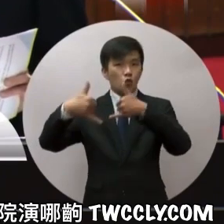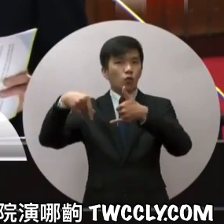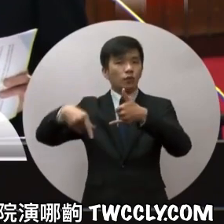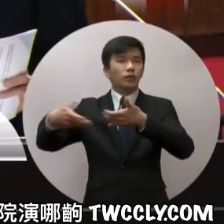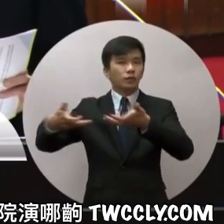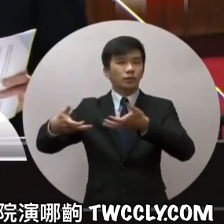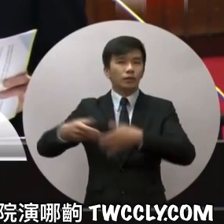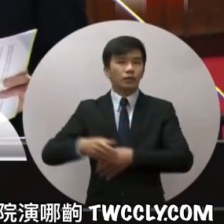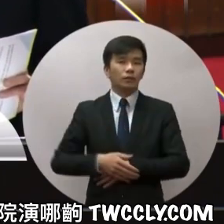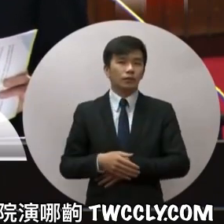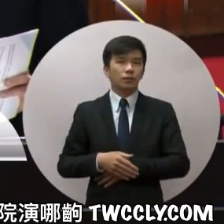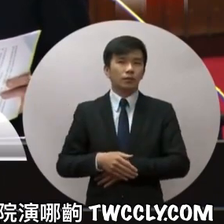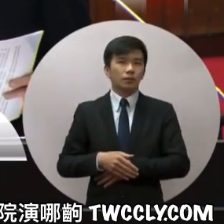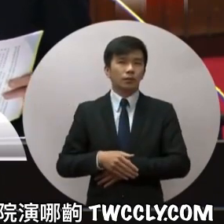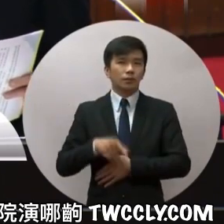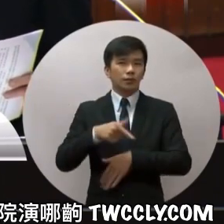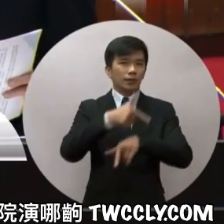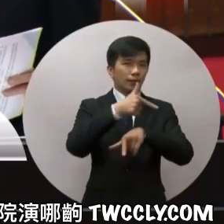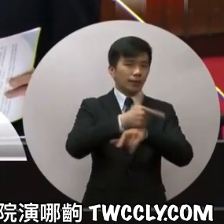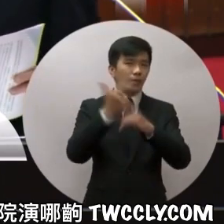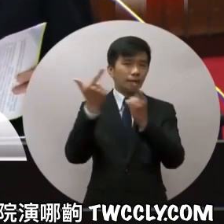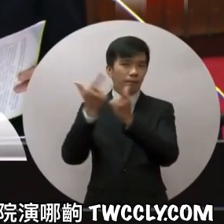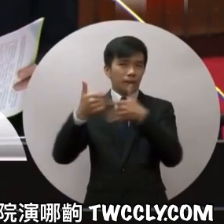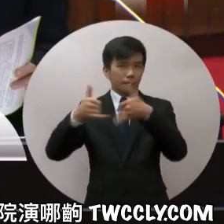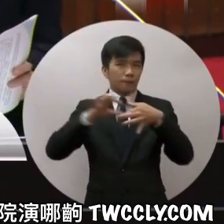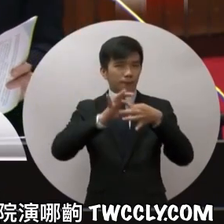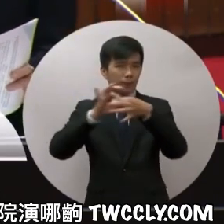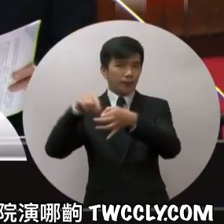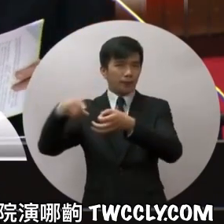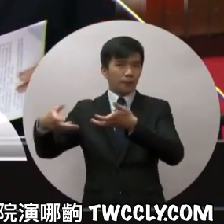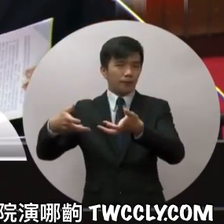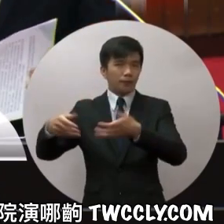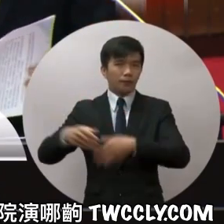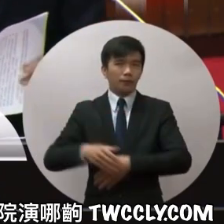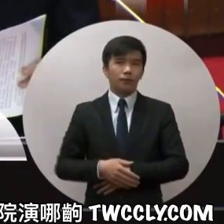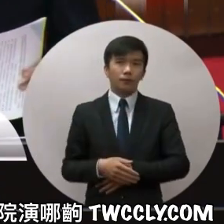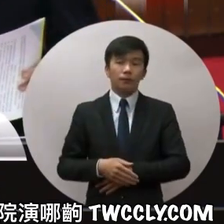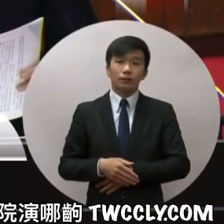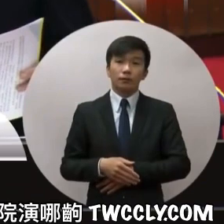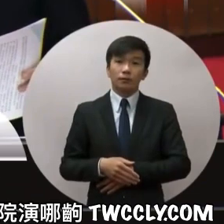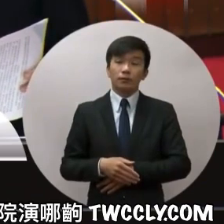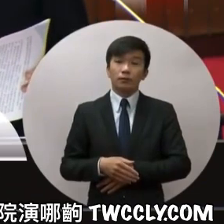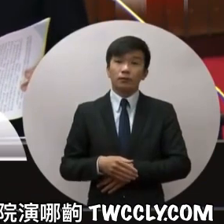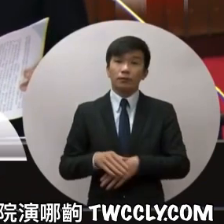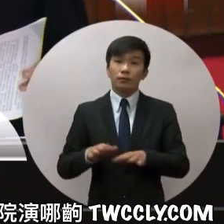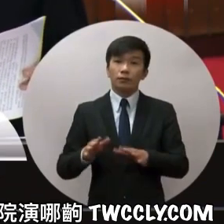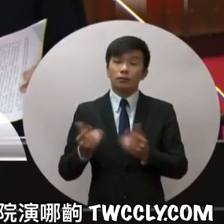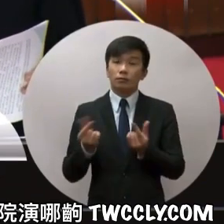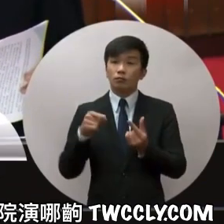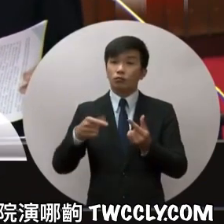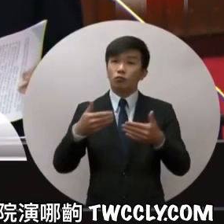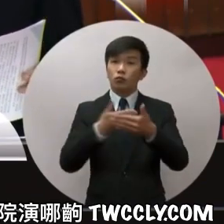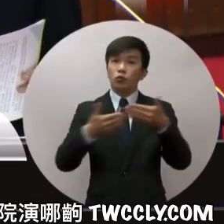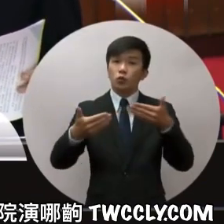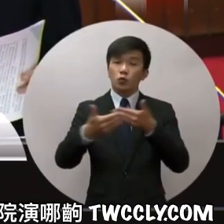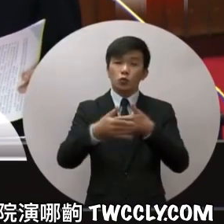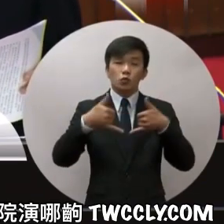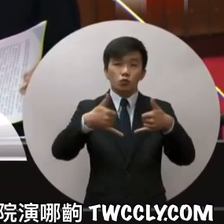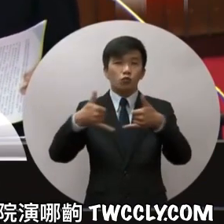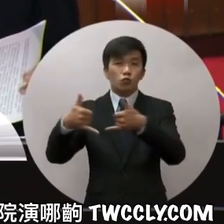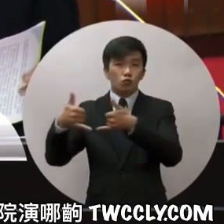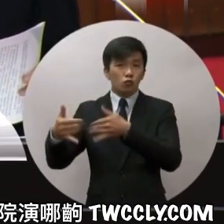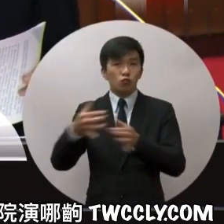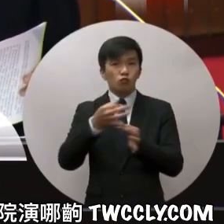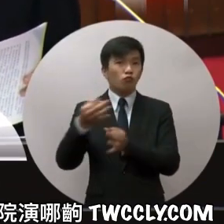原南北線部分的路段就是綜合那個地方啊我們現在的交通捷運路完都差不多完成了